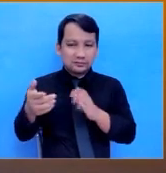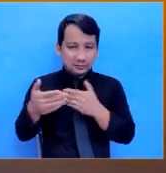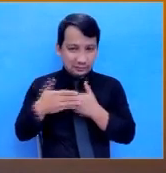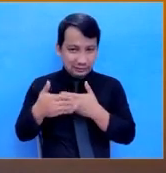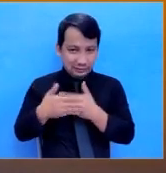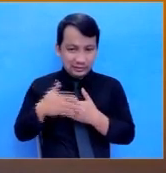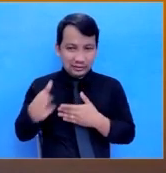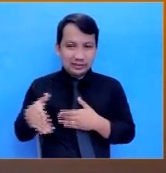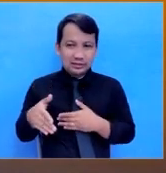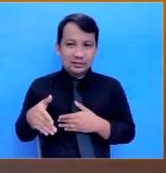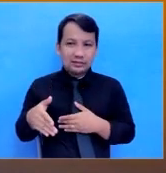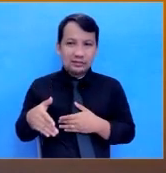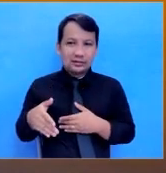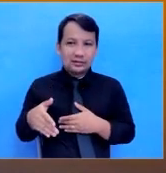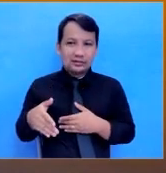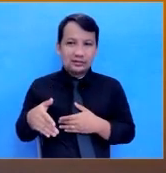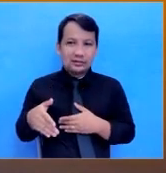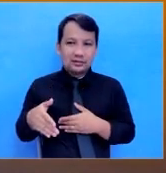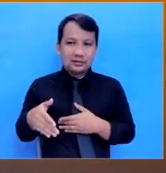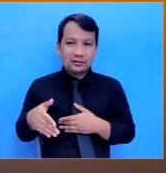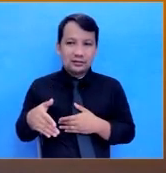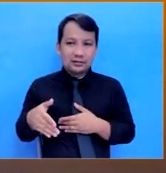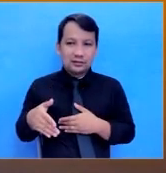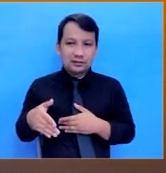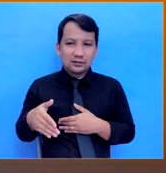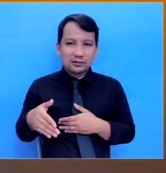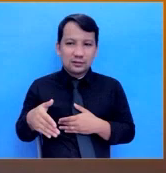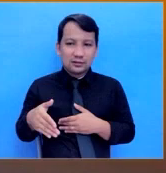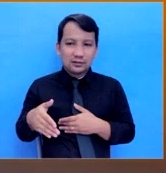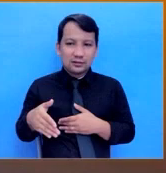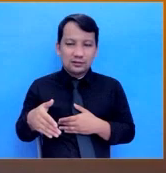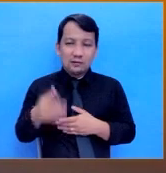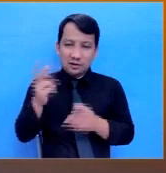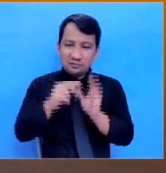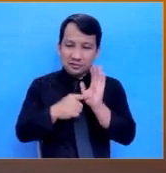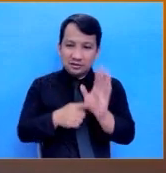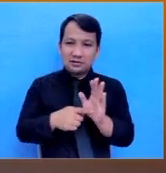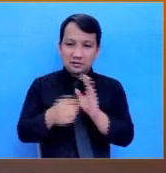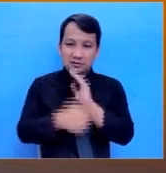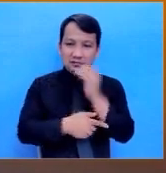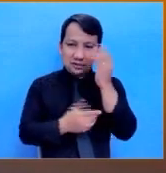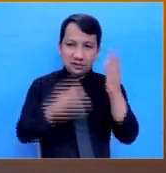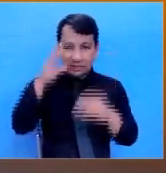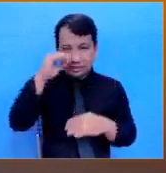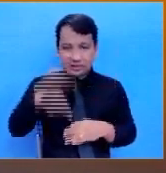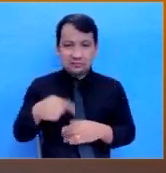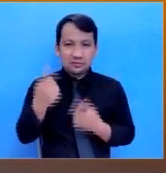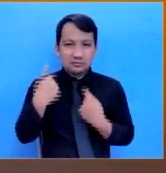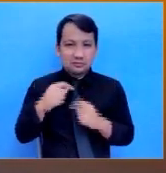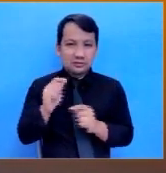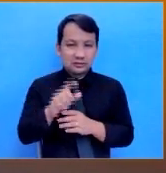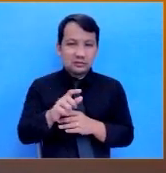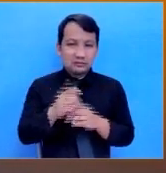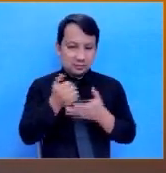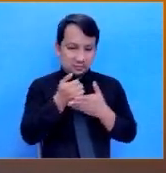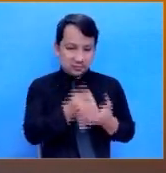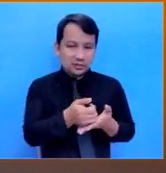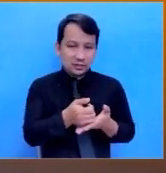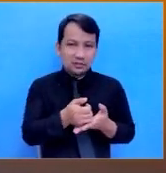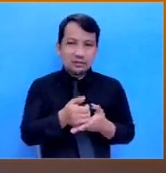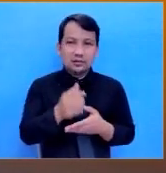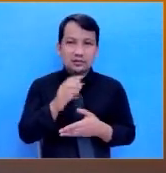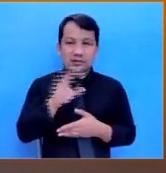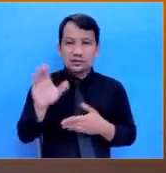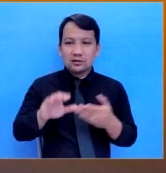At nang makuha ng tiyempo, biglang kapit ang orangutan sa binti ng lalaki. Sinubukan namang saklolohan ng staff ng zoo ang